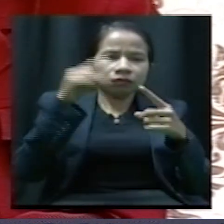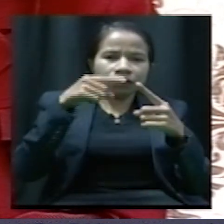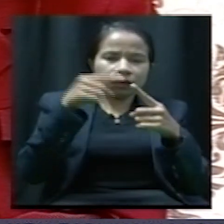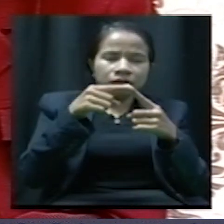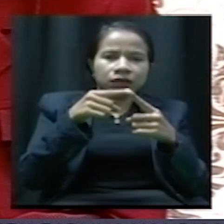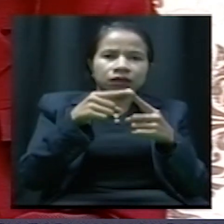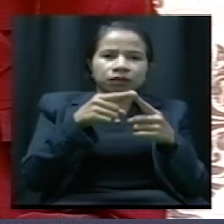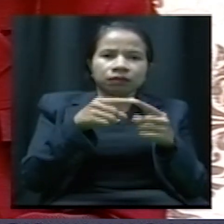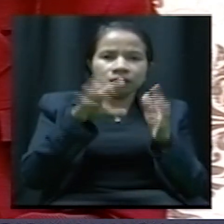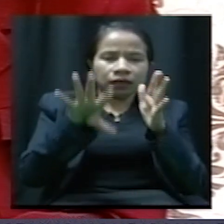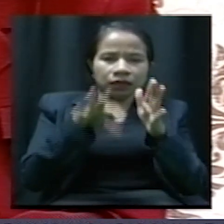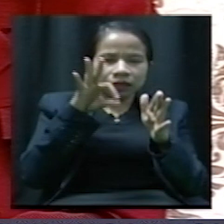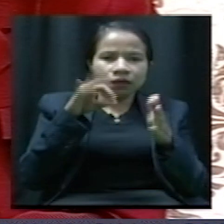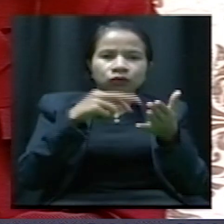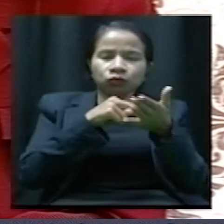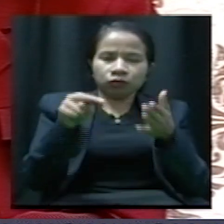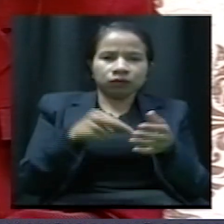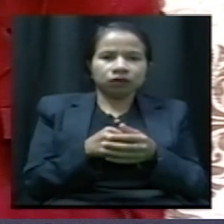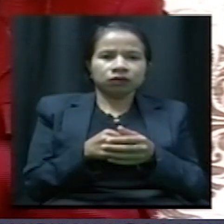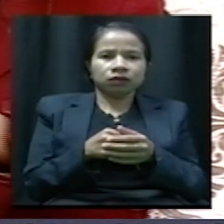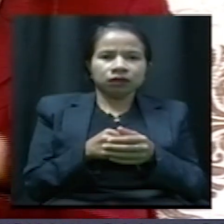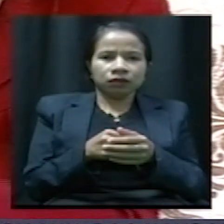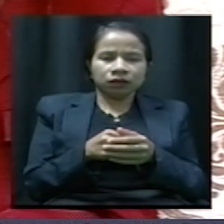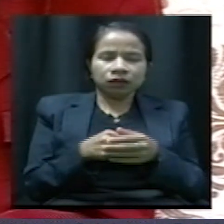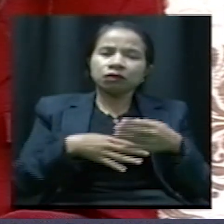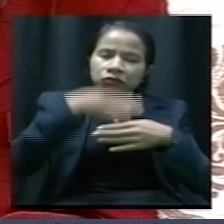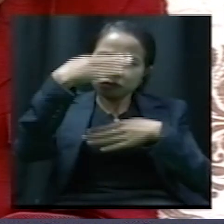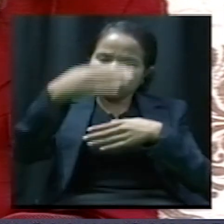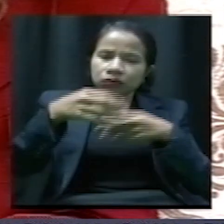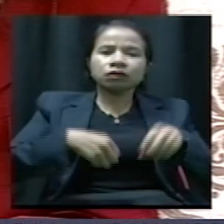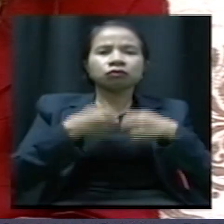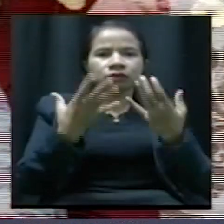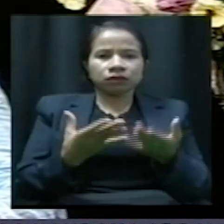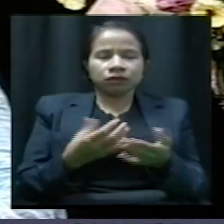bengira ita bot sira hetangona numero sirne ninia pasos tu irmaine o insa